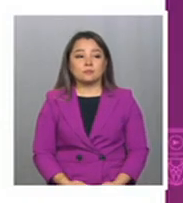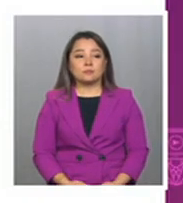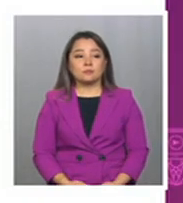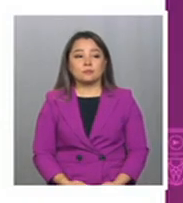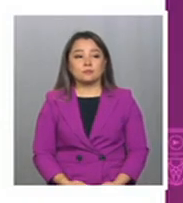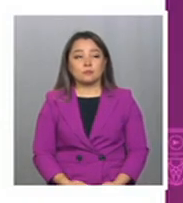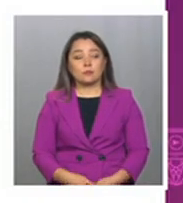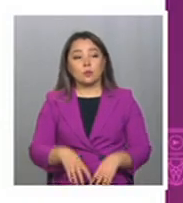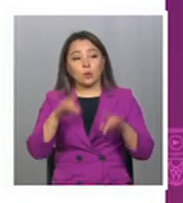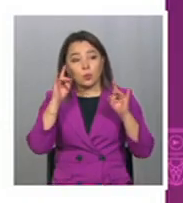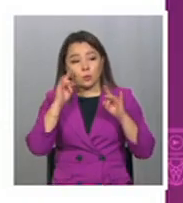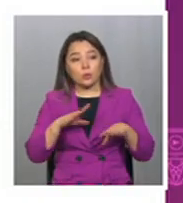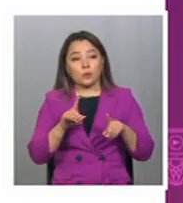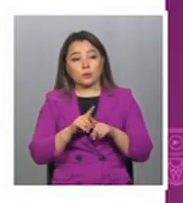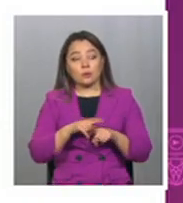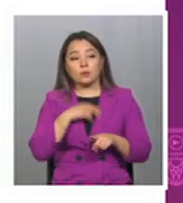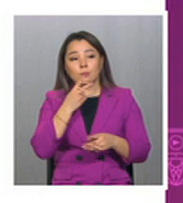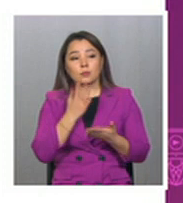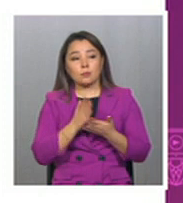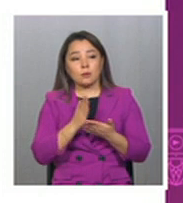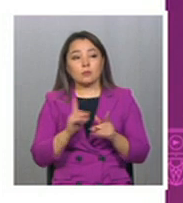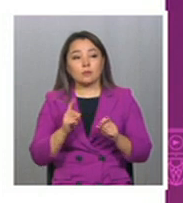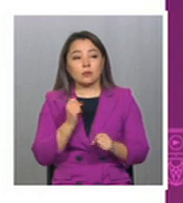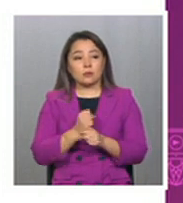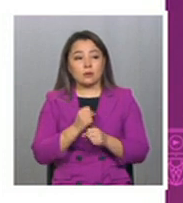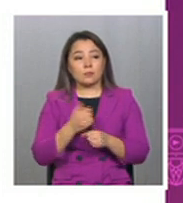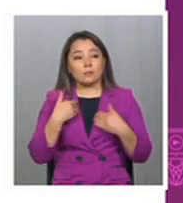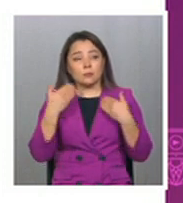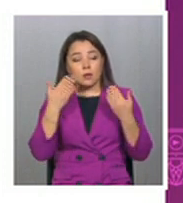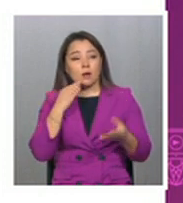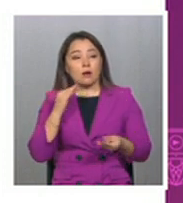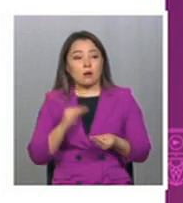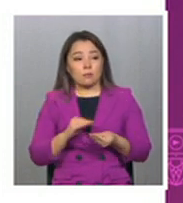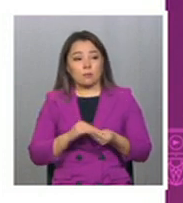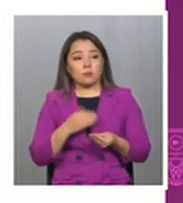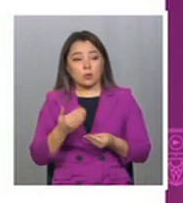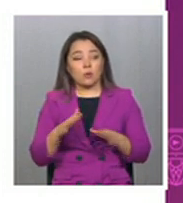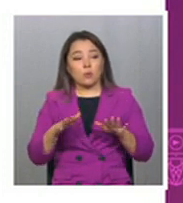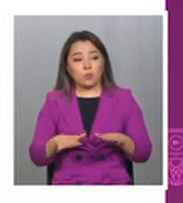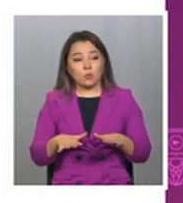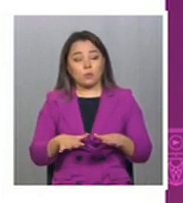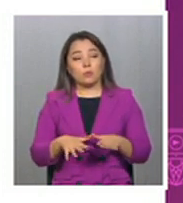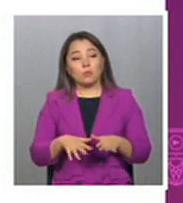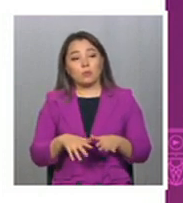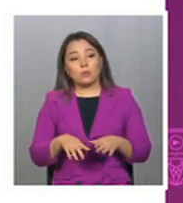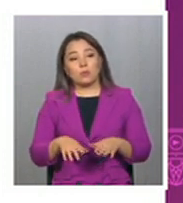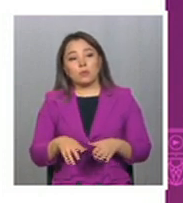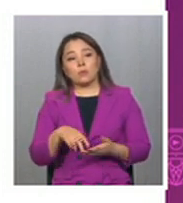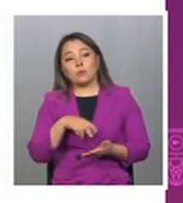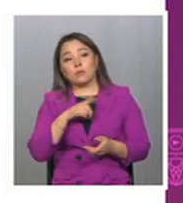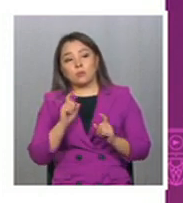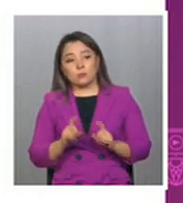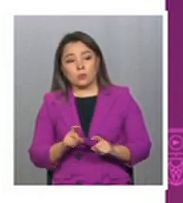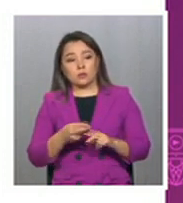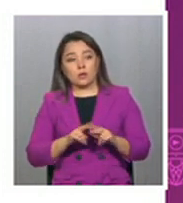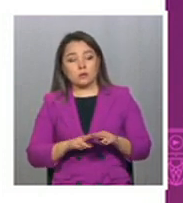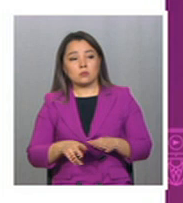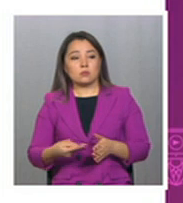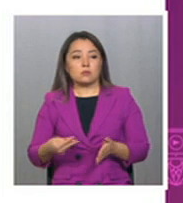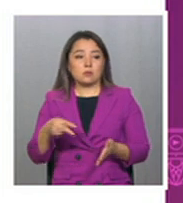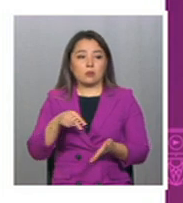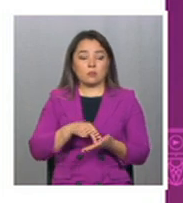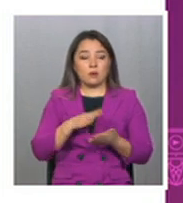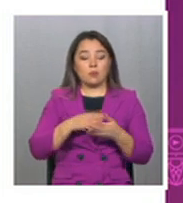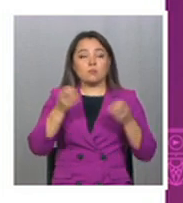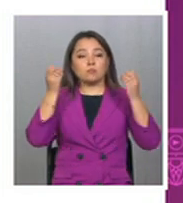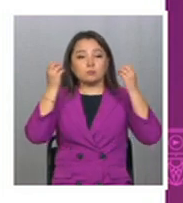Төбемнен жай түскендей болды. Не істерімді білмеген қалпымда орнымнан сүйретіліп түрегіле бердім. Маңдайымнан бұрқ